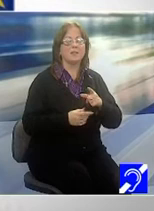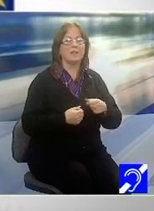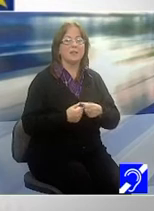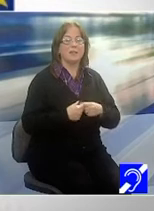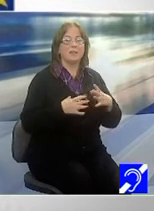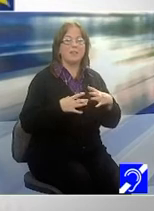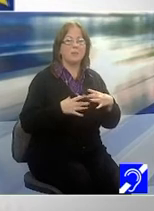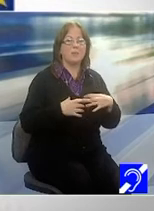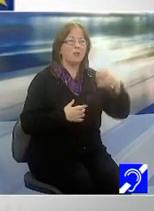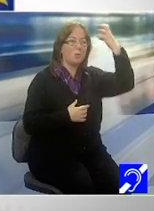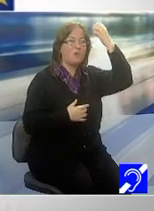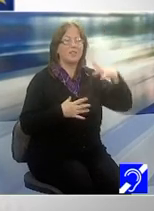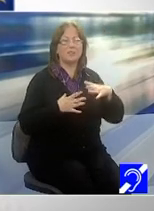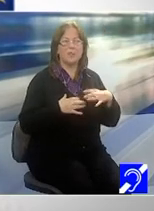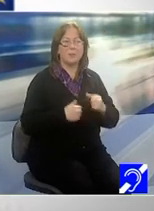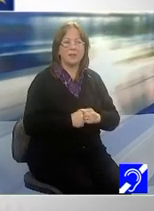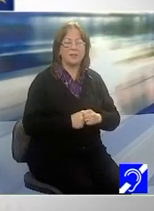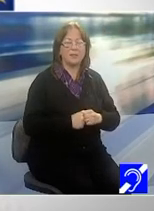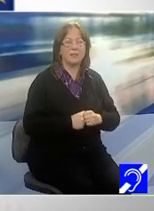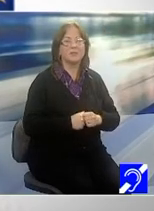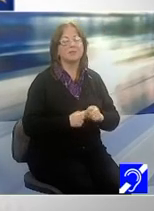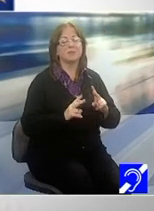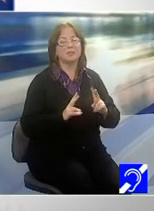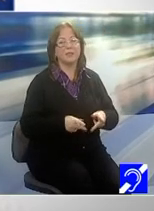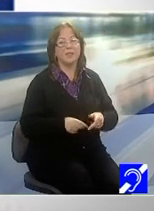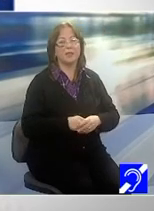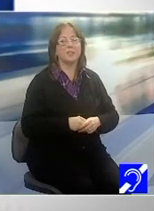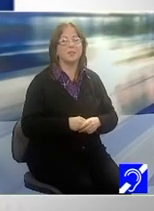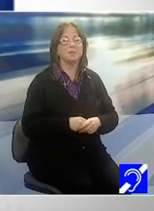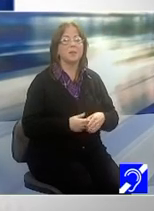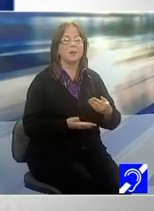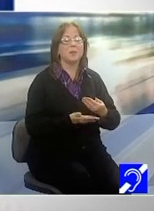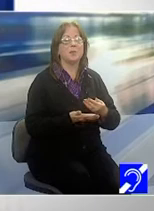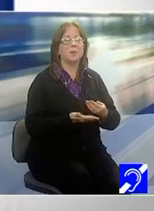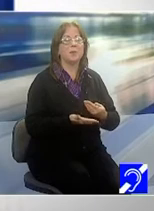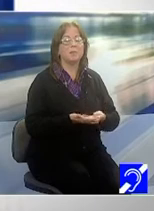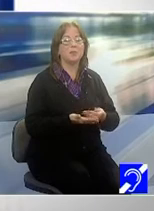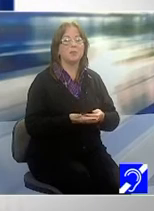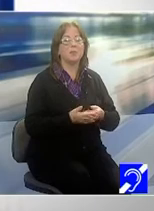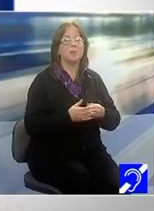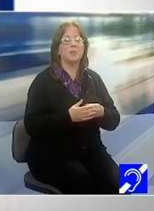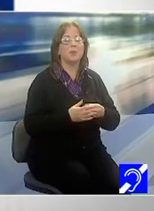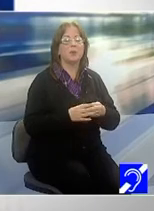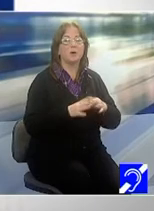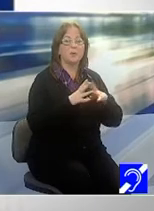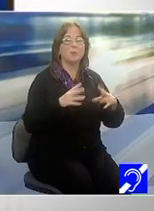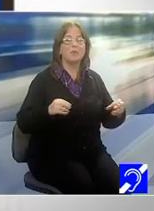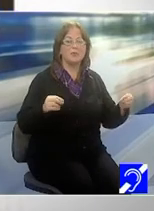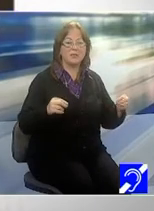acceptat, au îmbrățișat această soluție pentru România în această etapă.